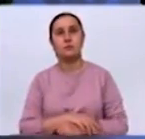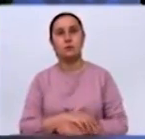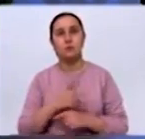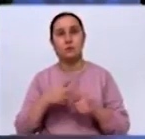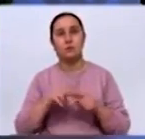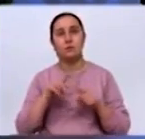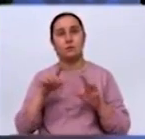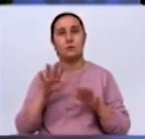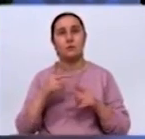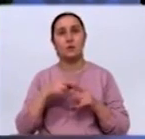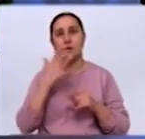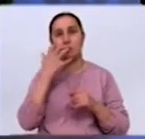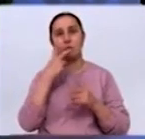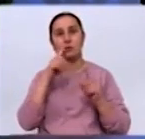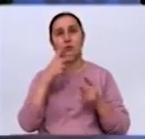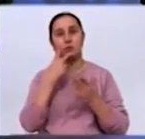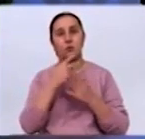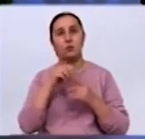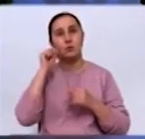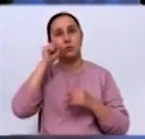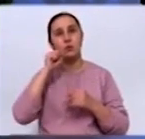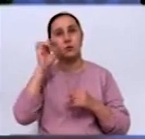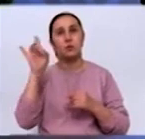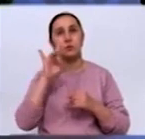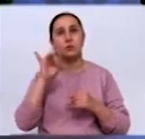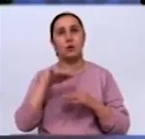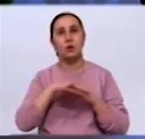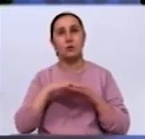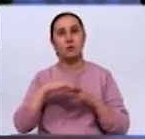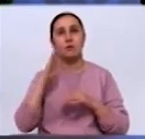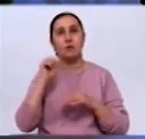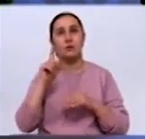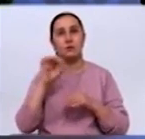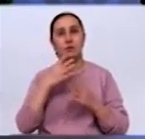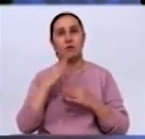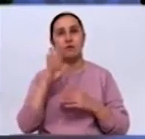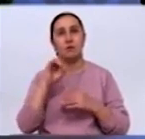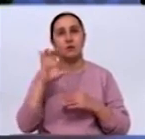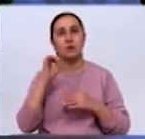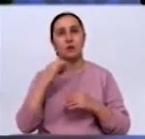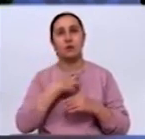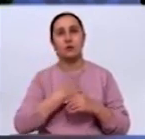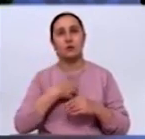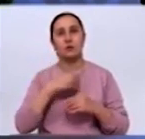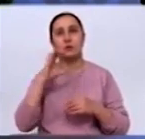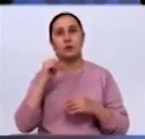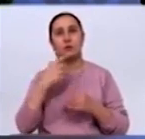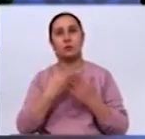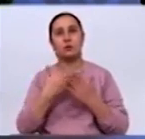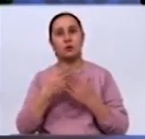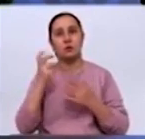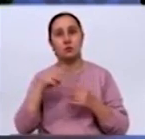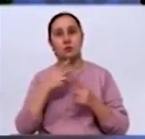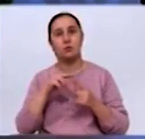Bu yerda esa, demak, suratda ko'rishingiz mumkin, O'zbekiston Respublikasi Xalq ta'lim vazirligining veb-saytini asosiy sahifasidan misol